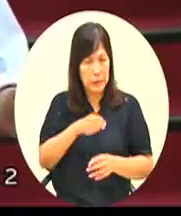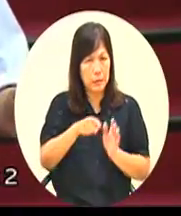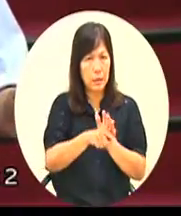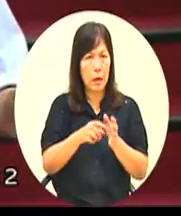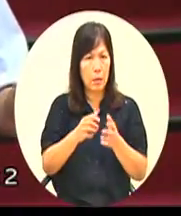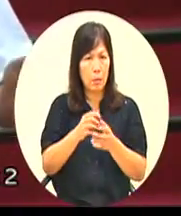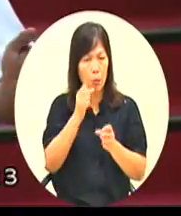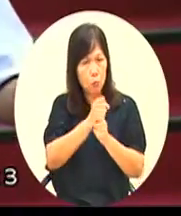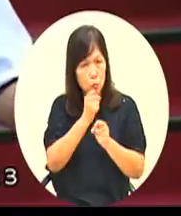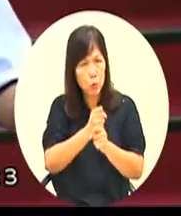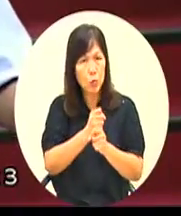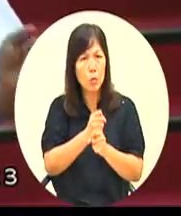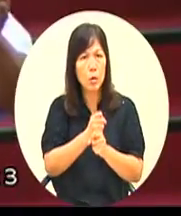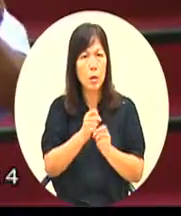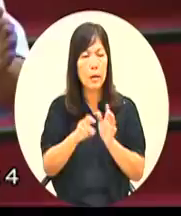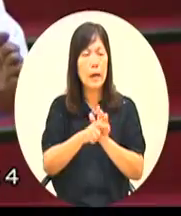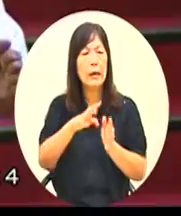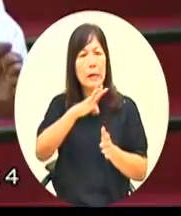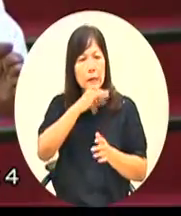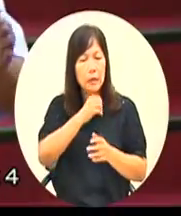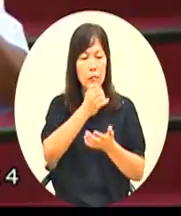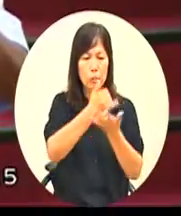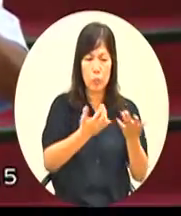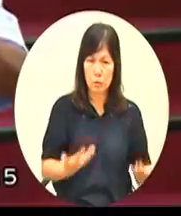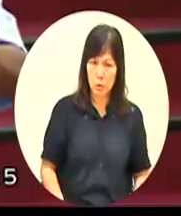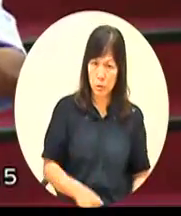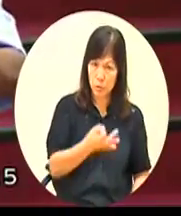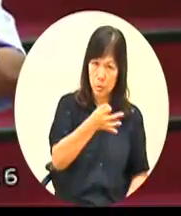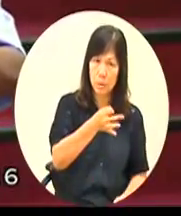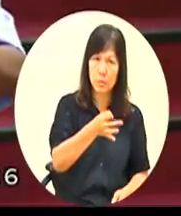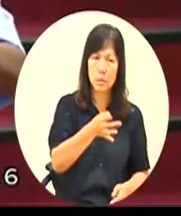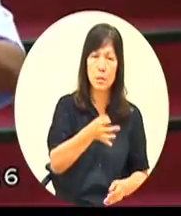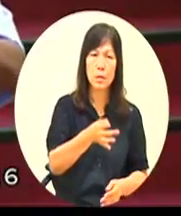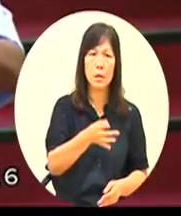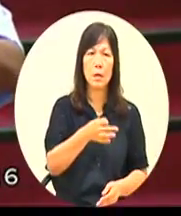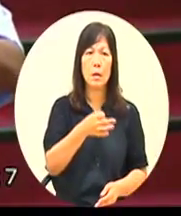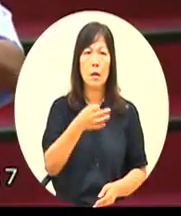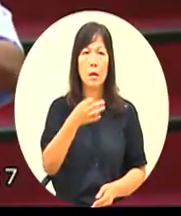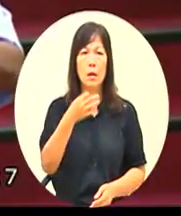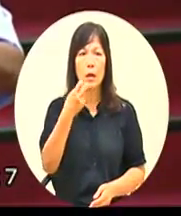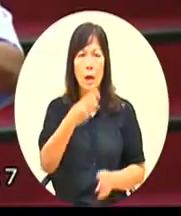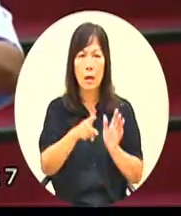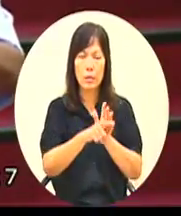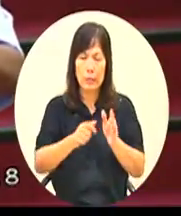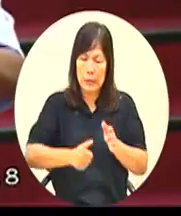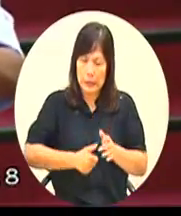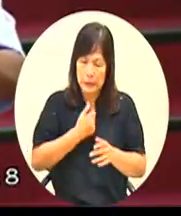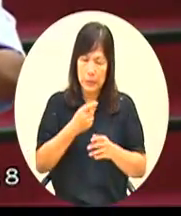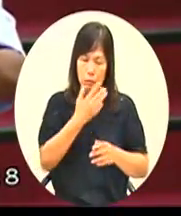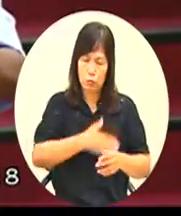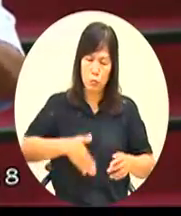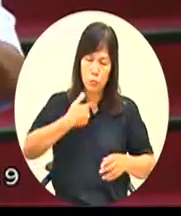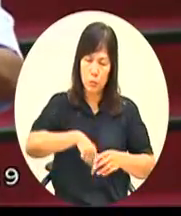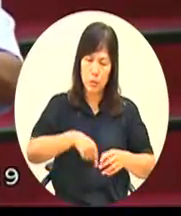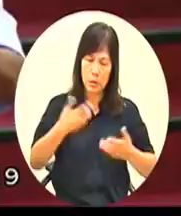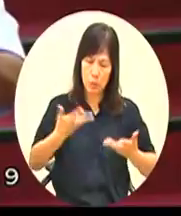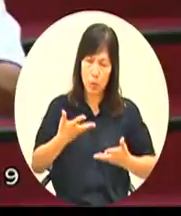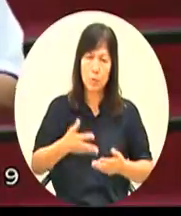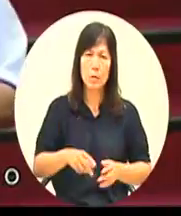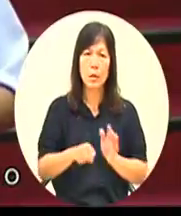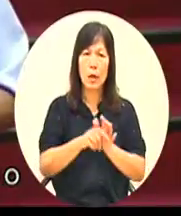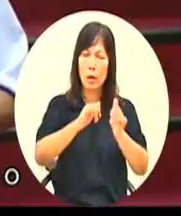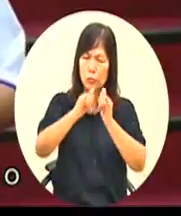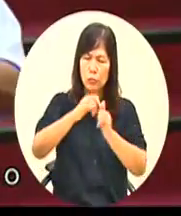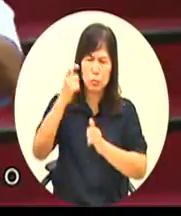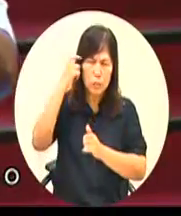作年龄跟退休金，还有他的实际的体力问题啊，社会